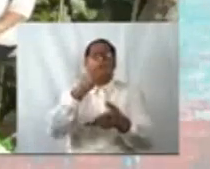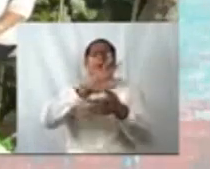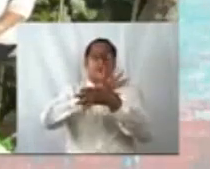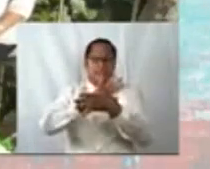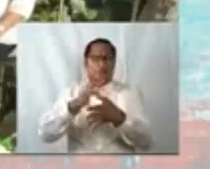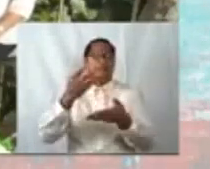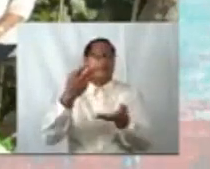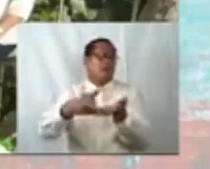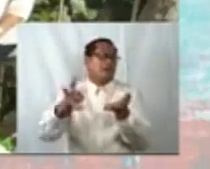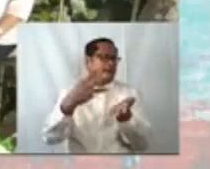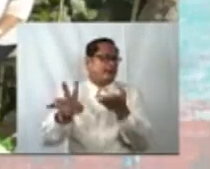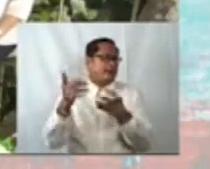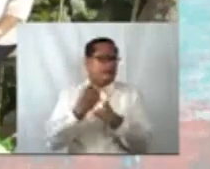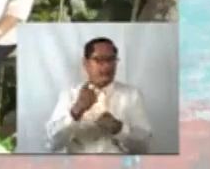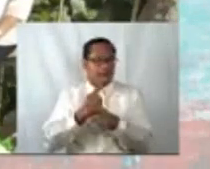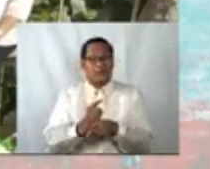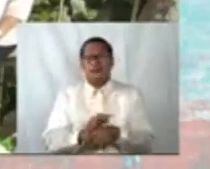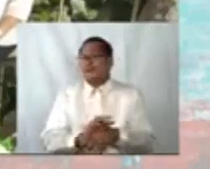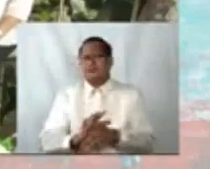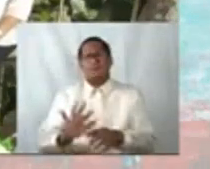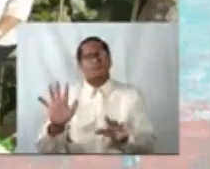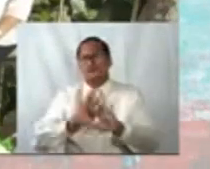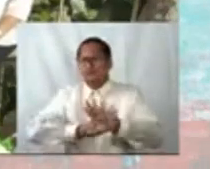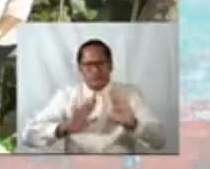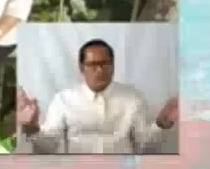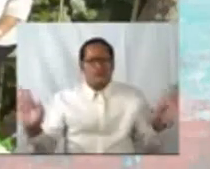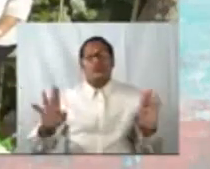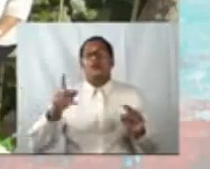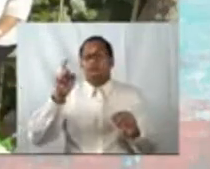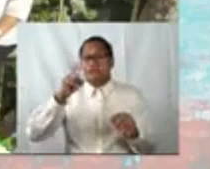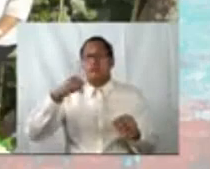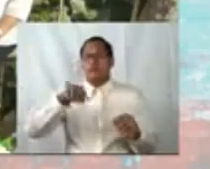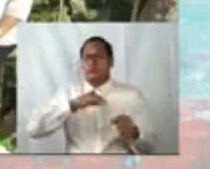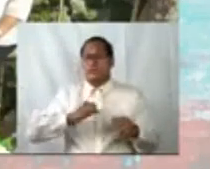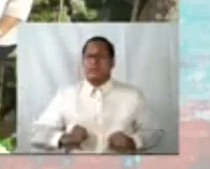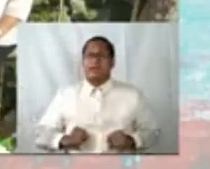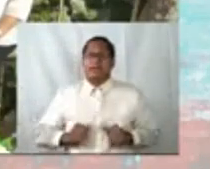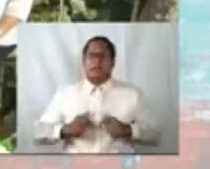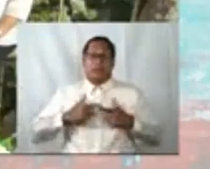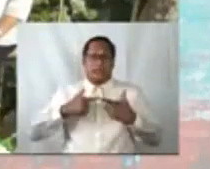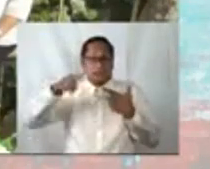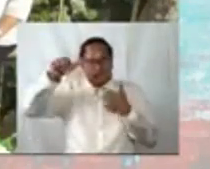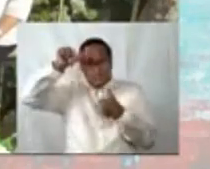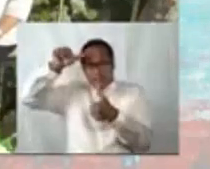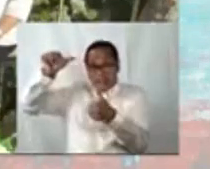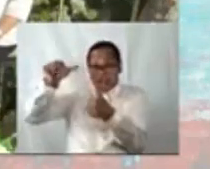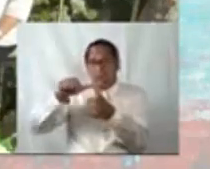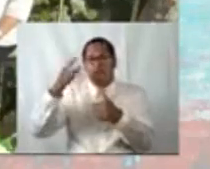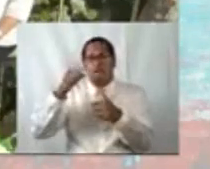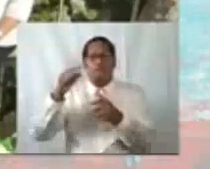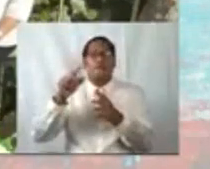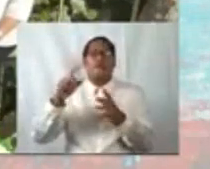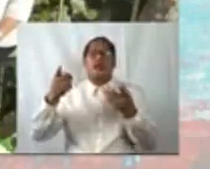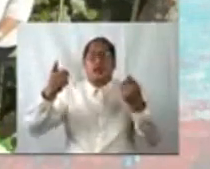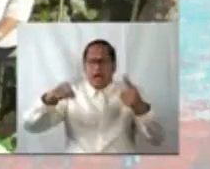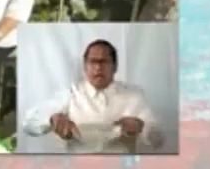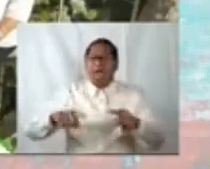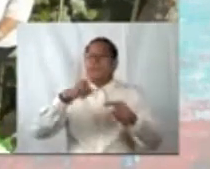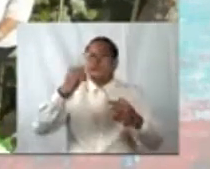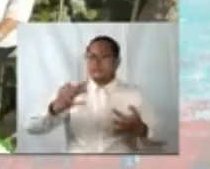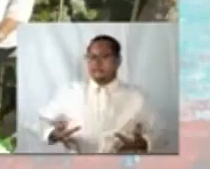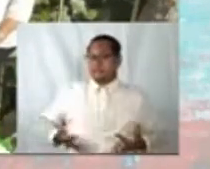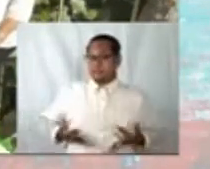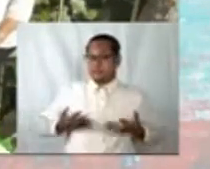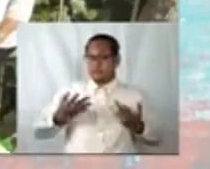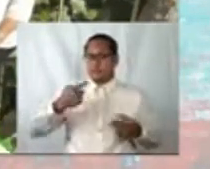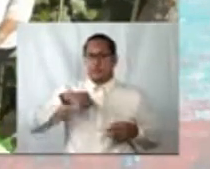Pero hindi eh. Kasi, alam nyo, kailangan mabuhay ang ating diwa sa mga ganitong yes. paggunita. May inspirasyon yan para